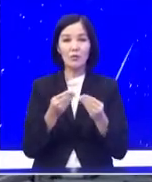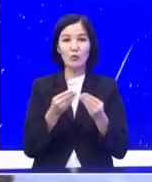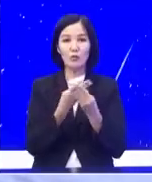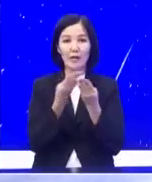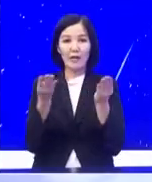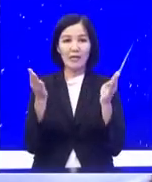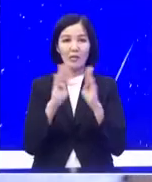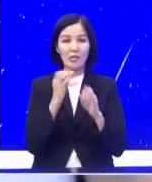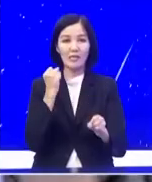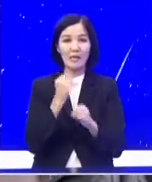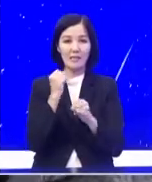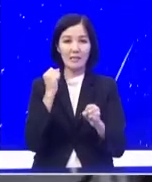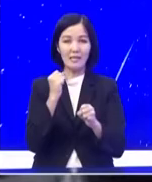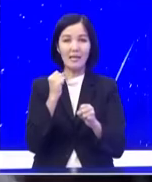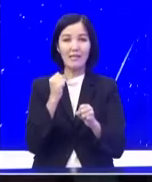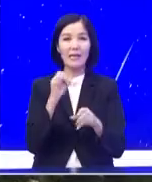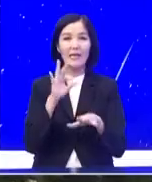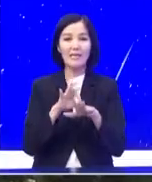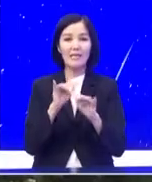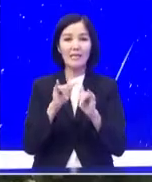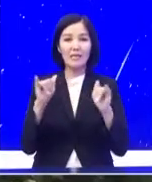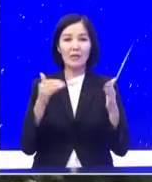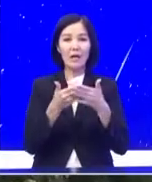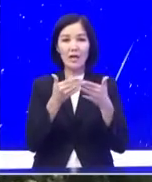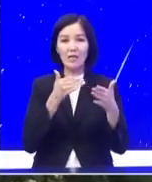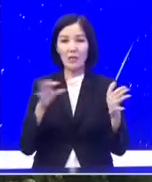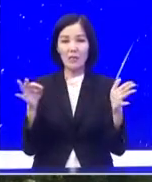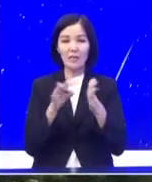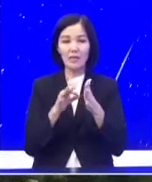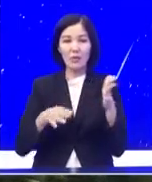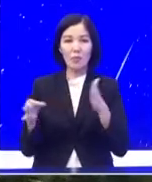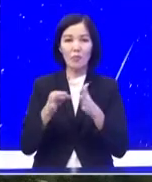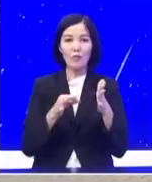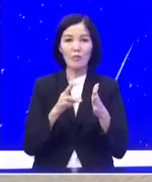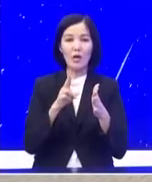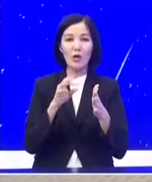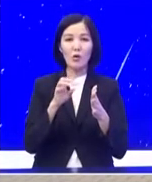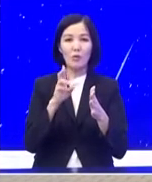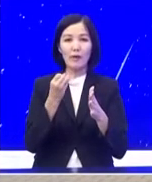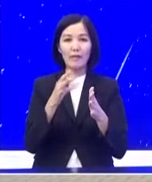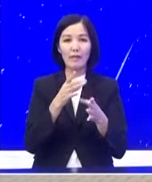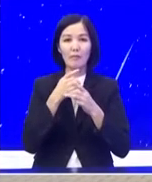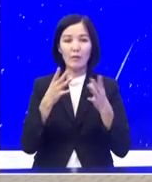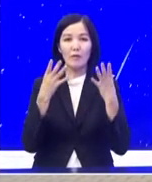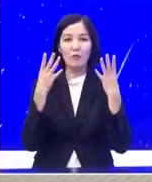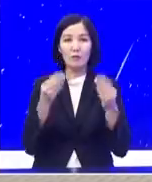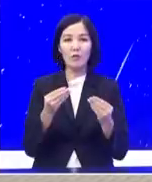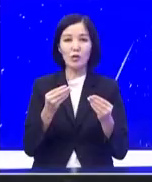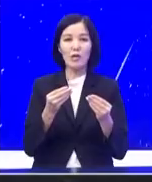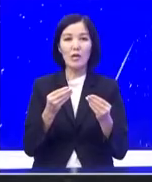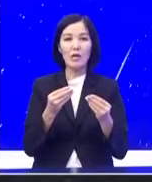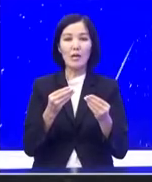демалыс күндері карантин шарасы қатаңдатылады. Індет таралуының алдын алу мақсатында облыста құрбан айт мерекесі күндеріне